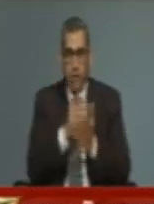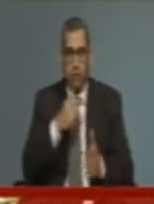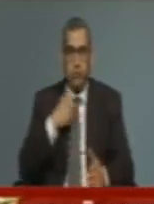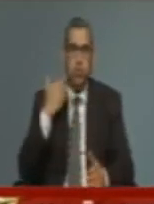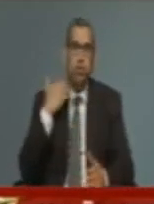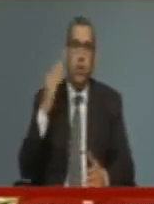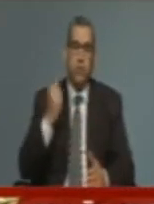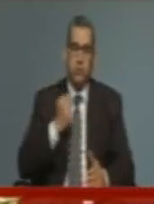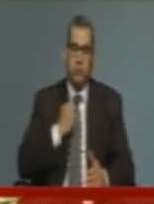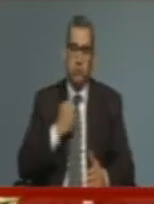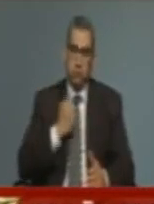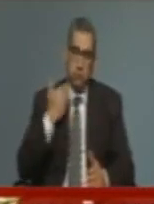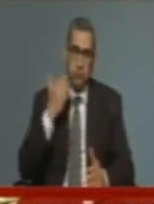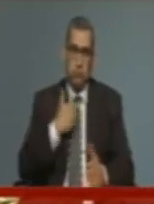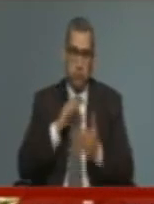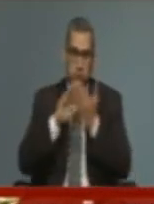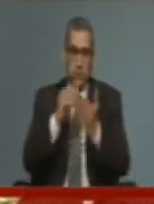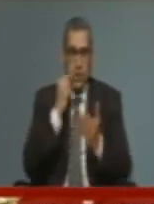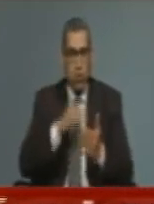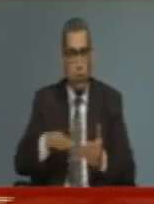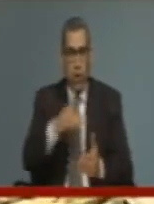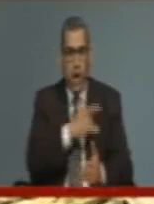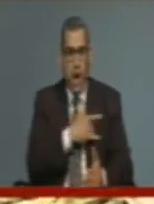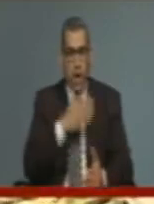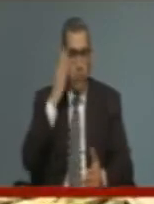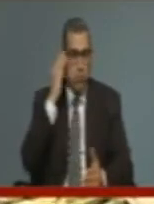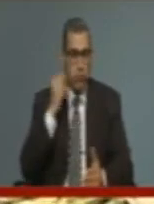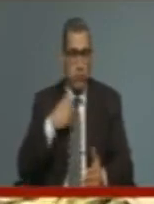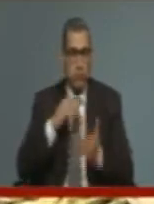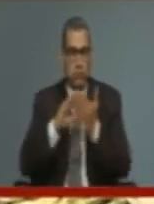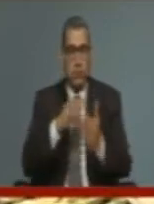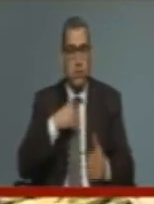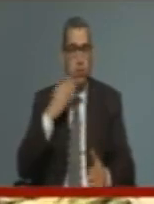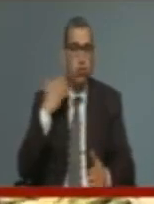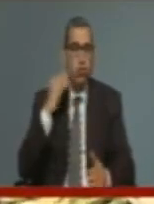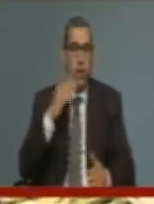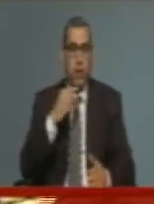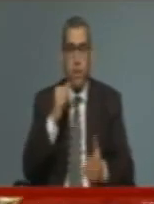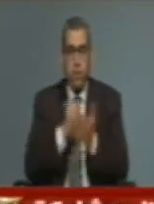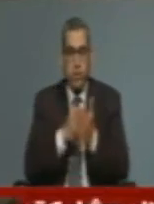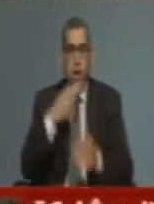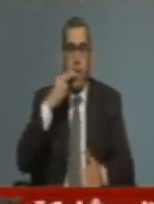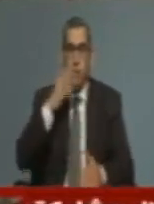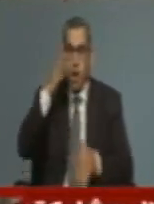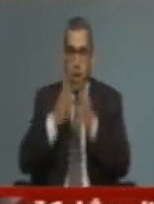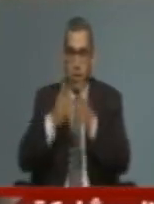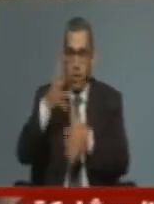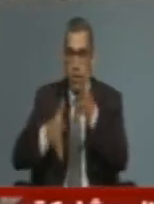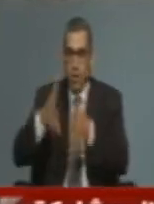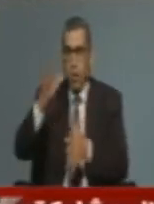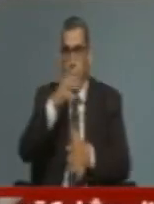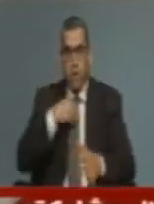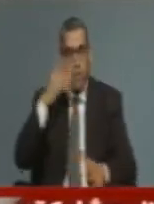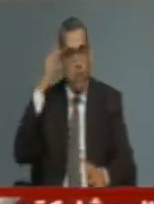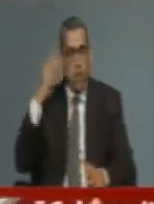أن احنا نقدر نجيب الناس وتقعد في في في في الأسمرات وكده. أنا بحلف بالله.